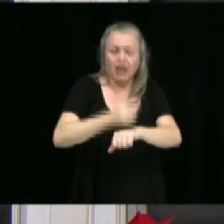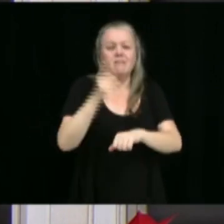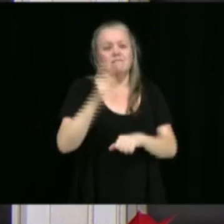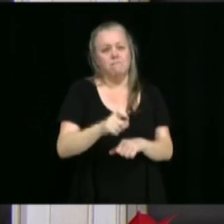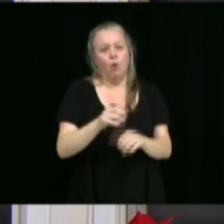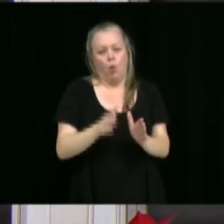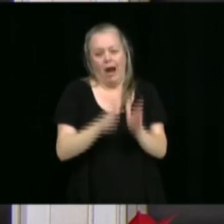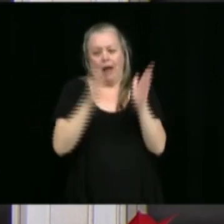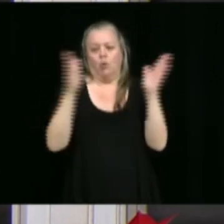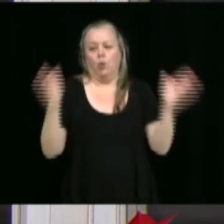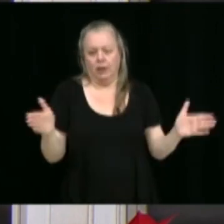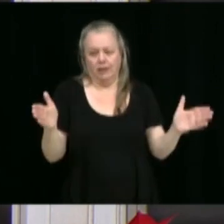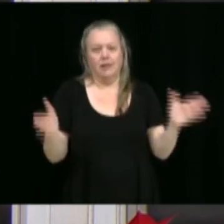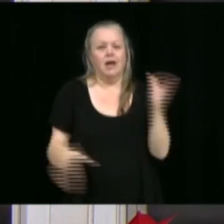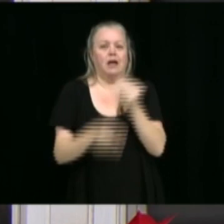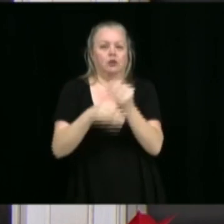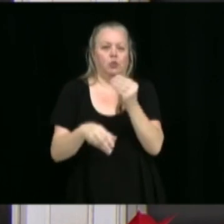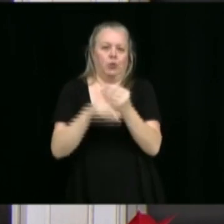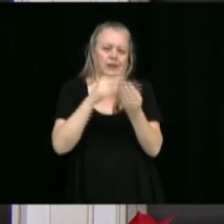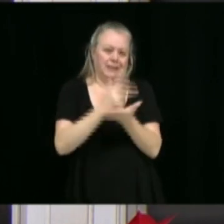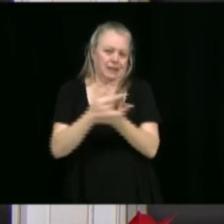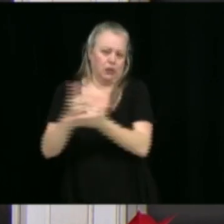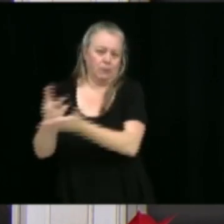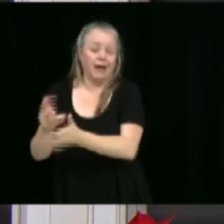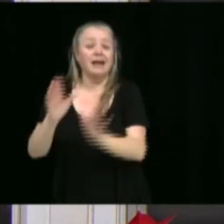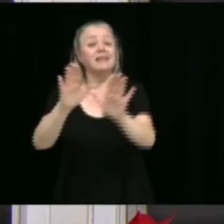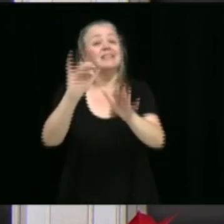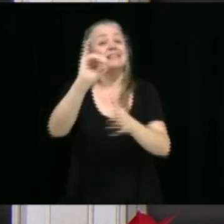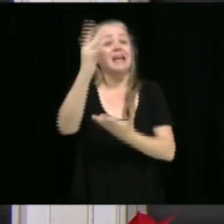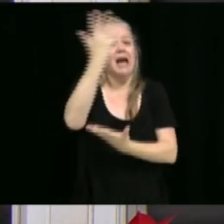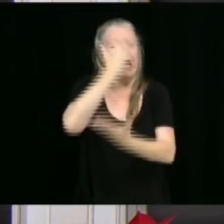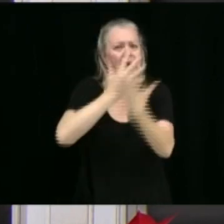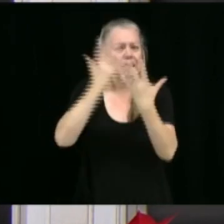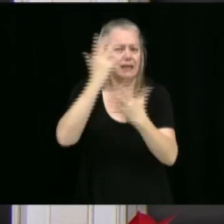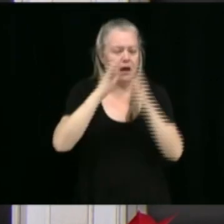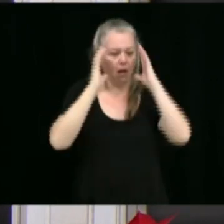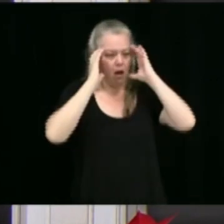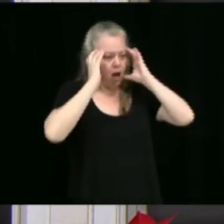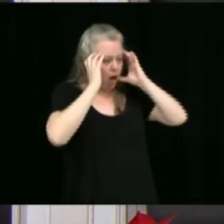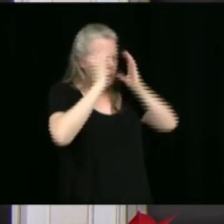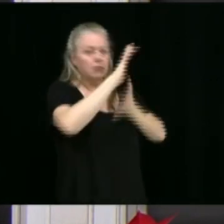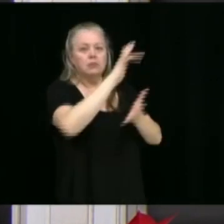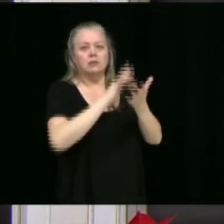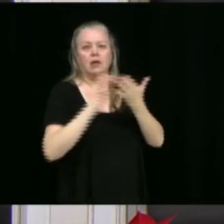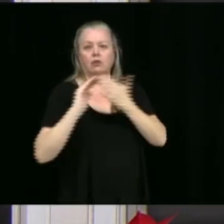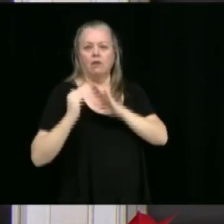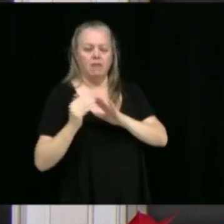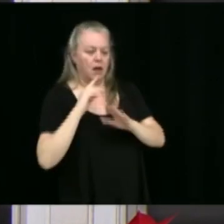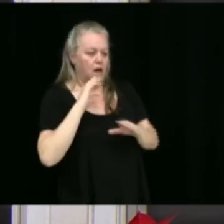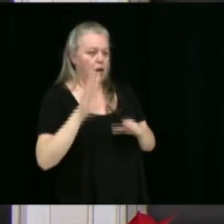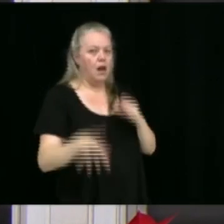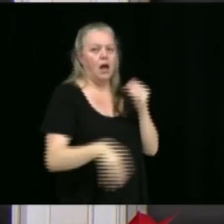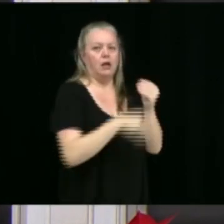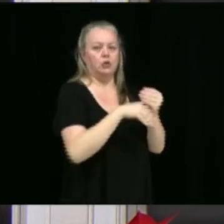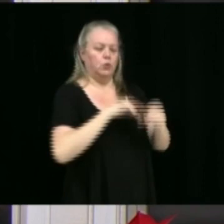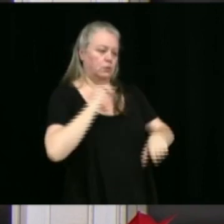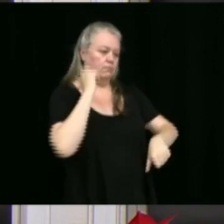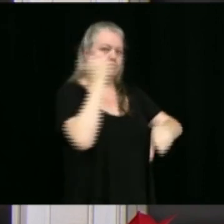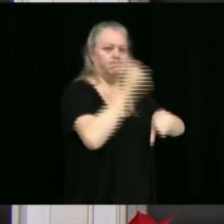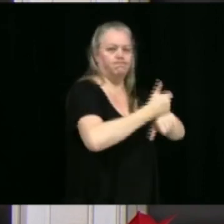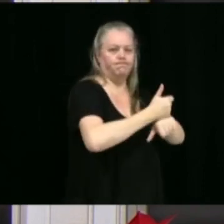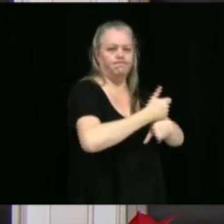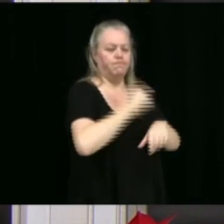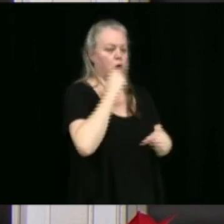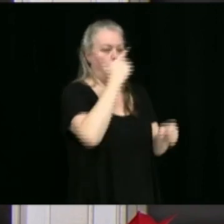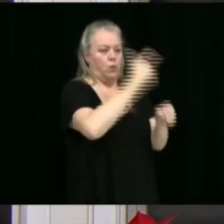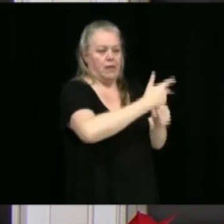Donc, à tous ceux qui s'inquiètent que peut-être l'arrivée d'un hôtel au centre-ville pourrait avoir des complications sur l'achalandage qu'on connaît